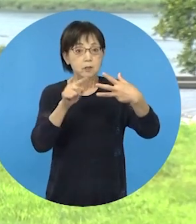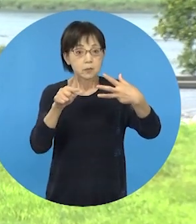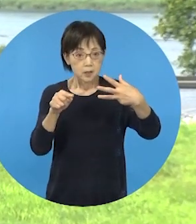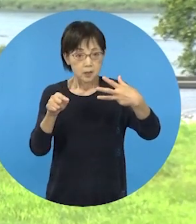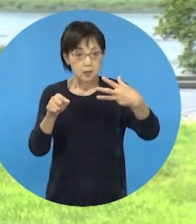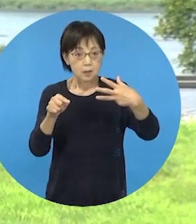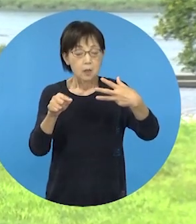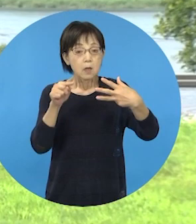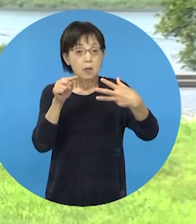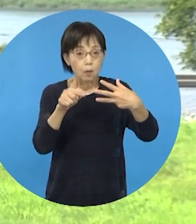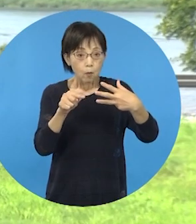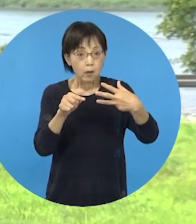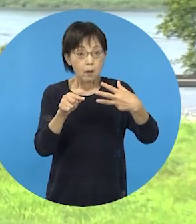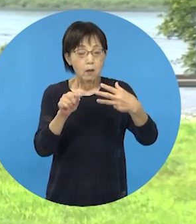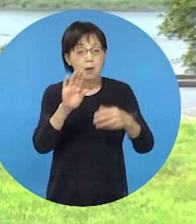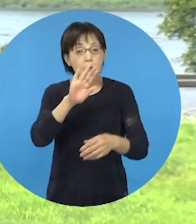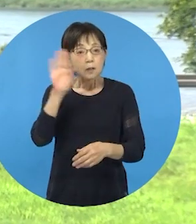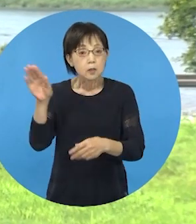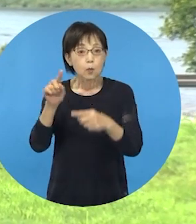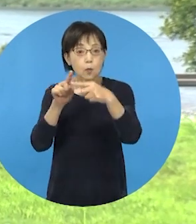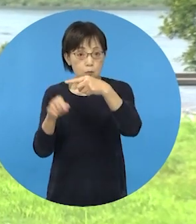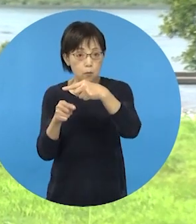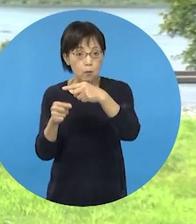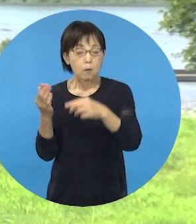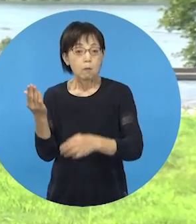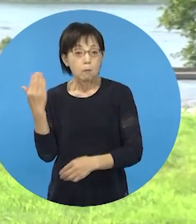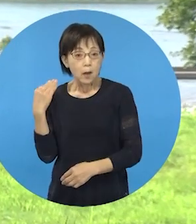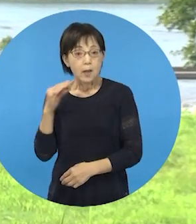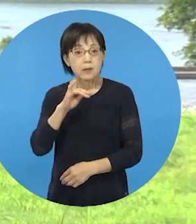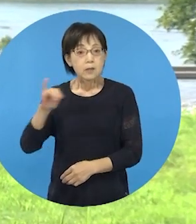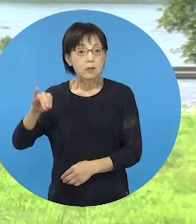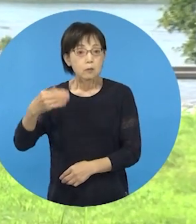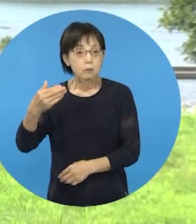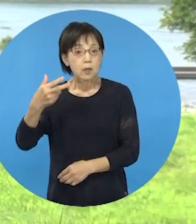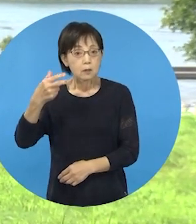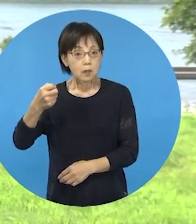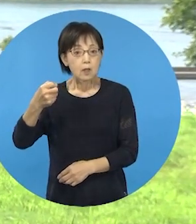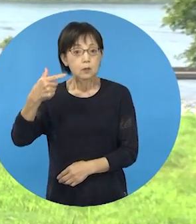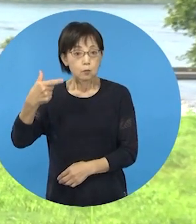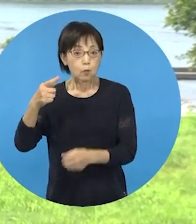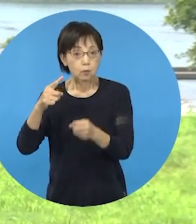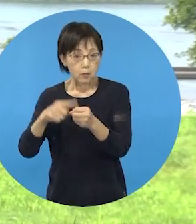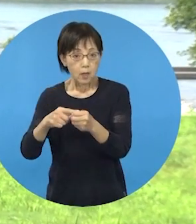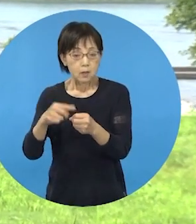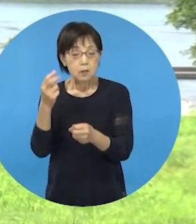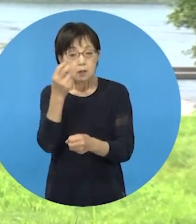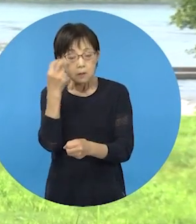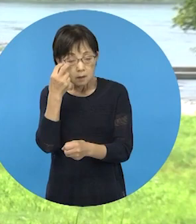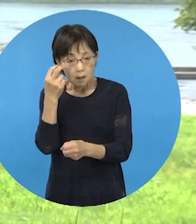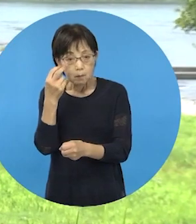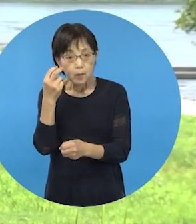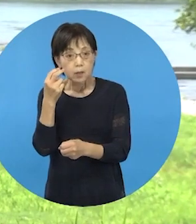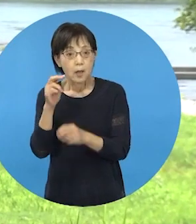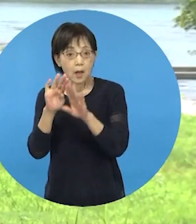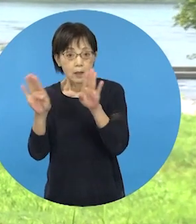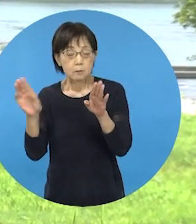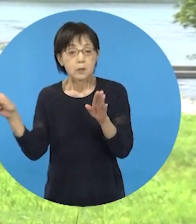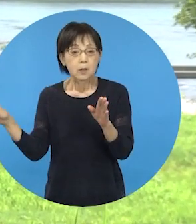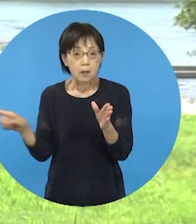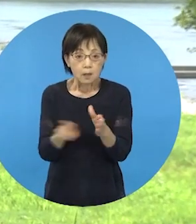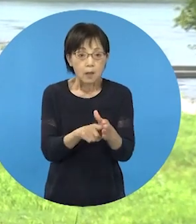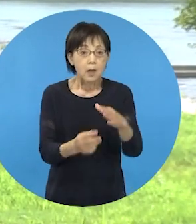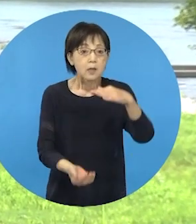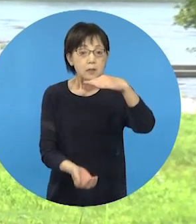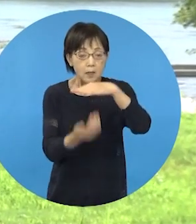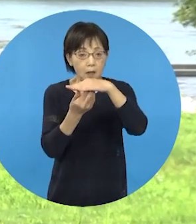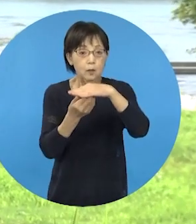が、これは気象庁が1976年に観測を開始して以来、歴代1